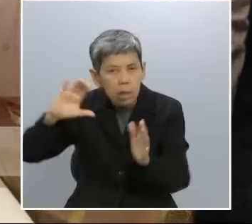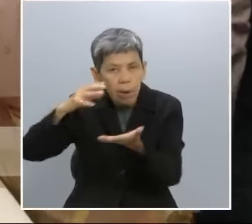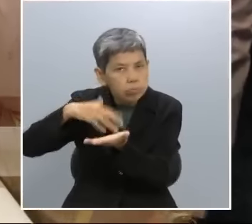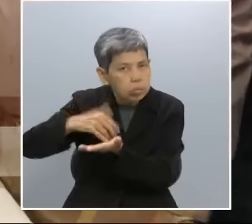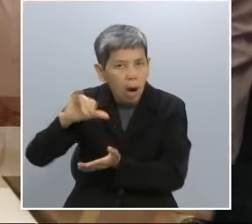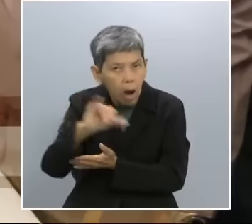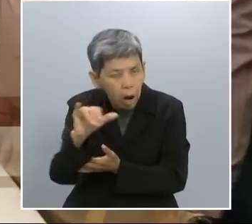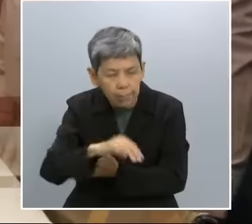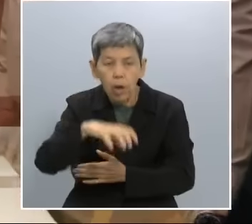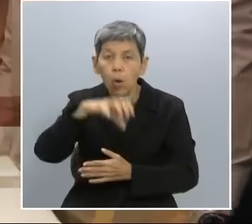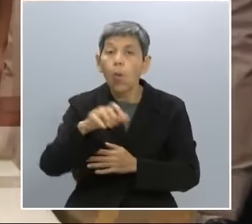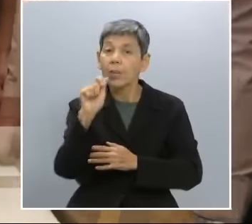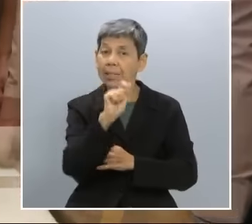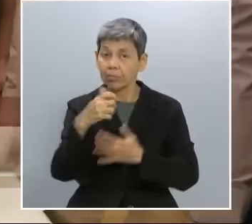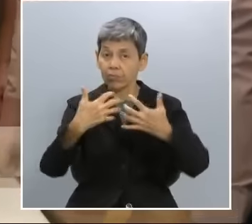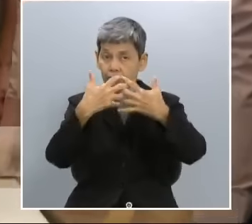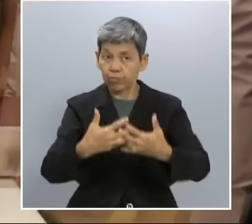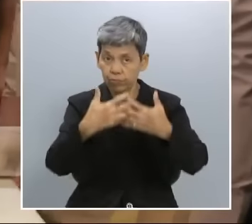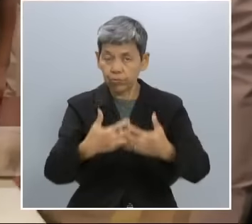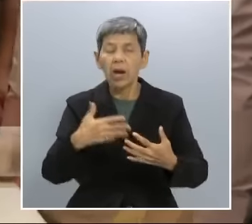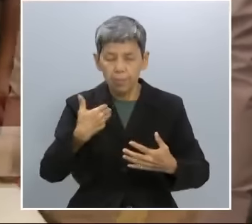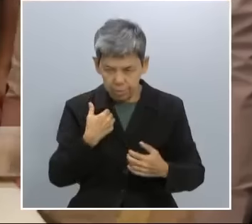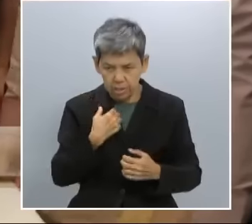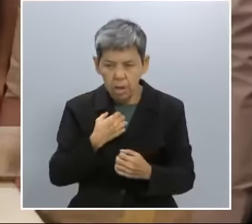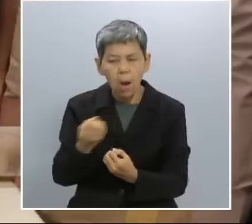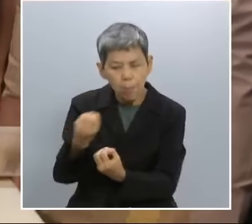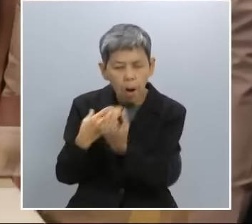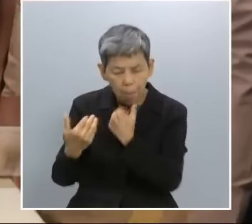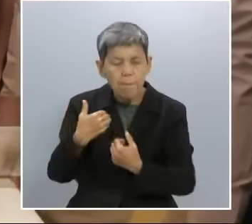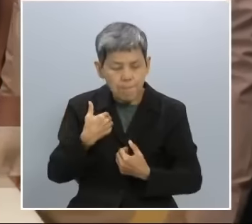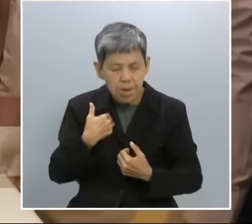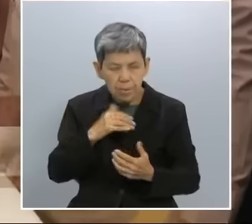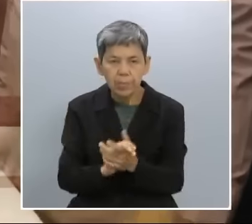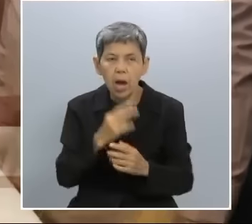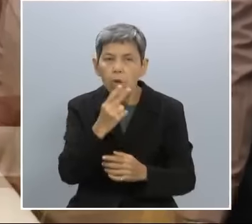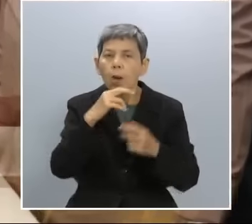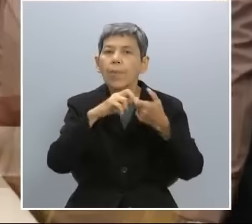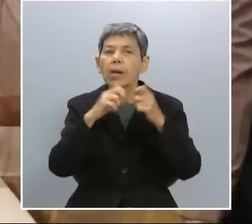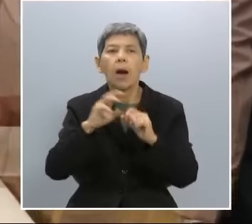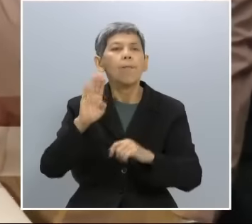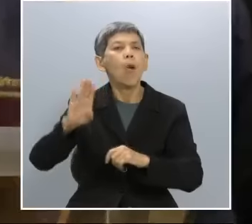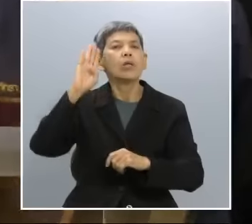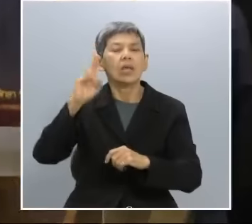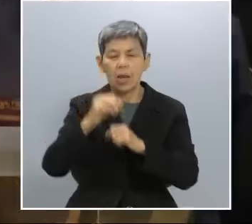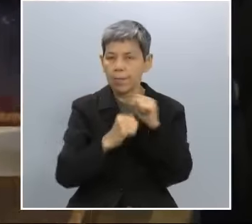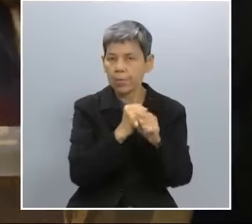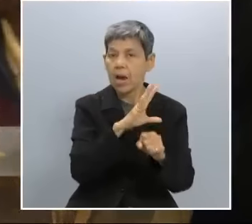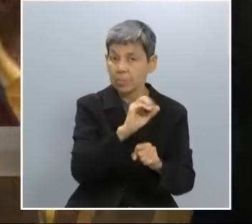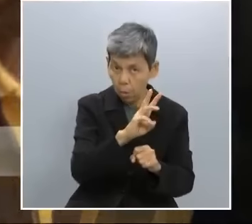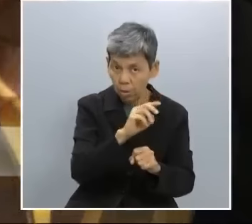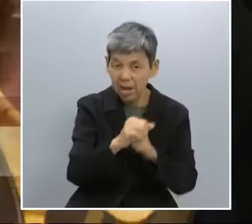ที่ดีกรมโรงงานอุตสาหกรรมรายงานว่ามีการร้องเรียนก็อย่างที่บอกไปเว้นโปรเซสมาตั้งแต่ปี56